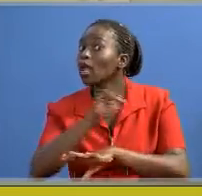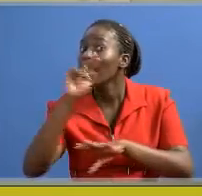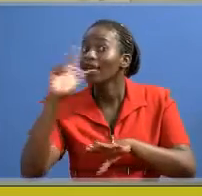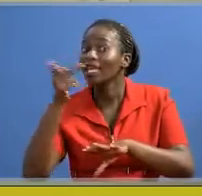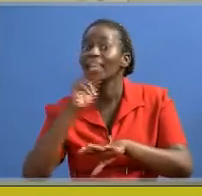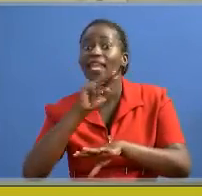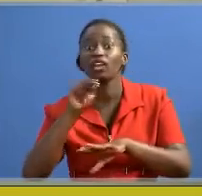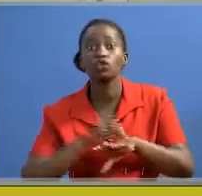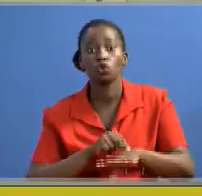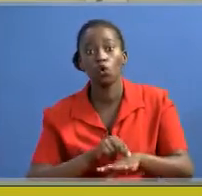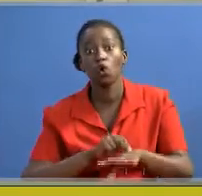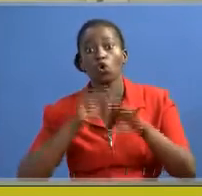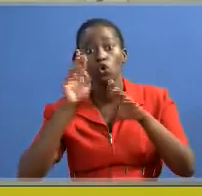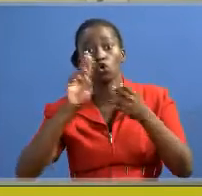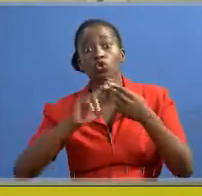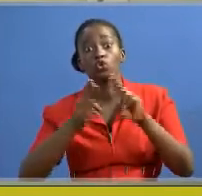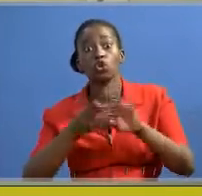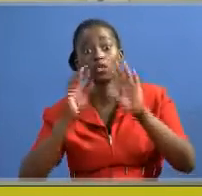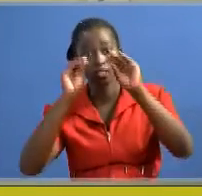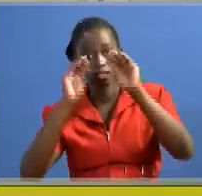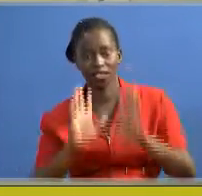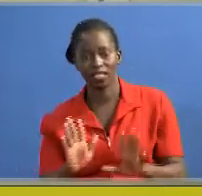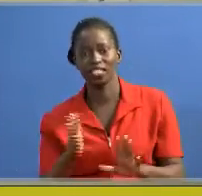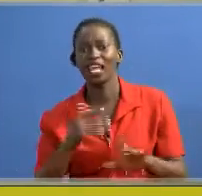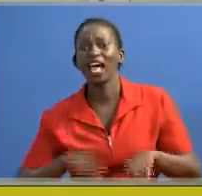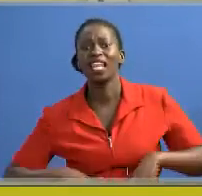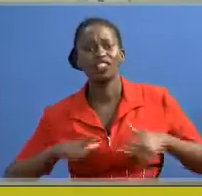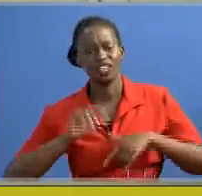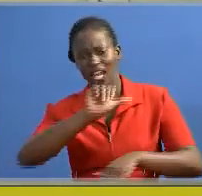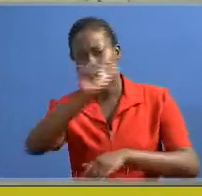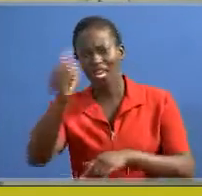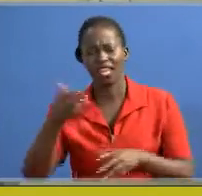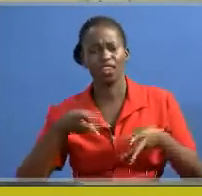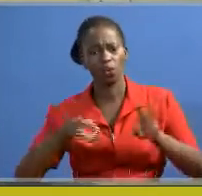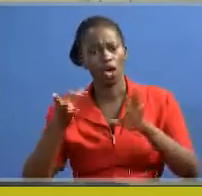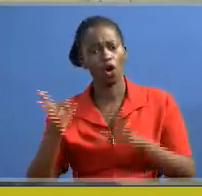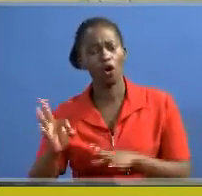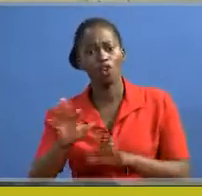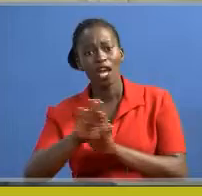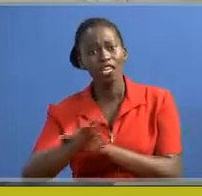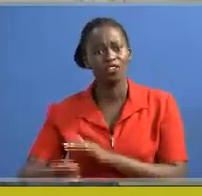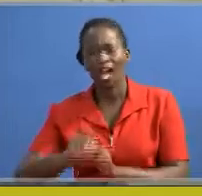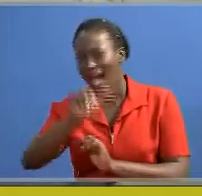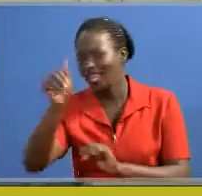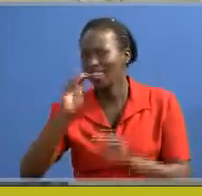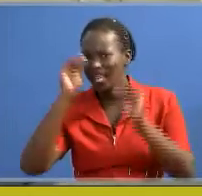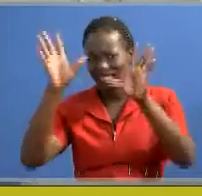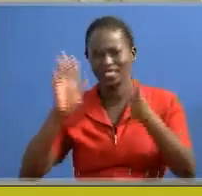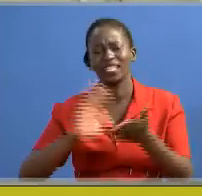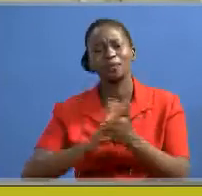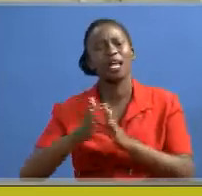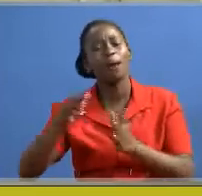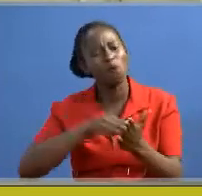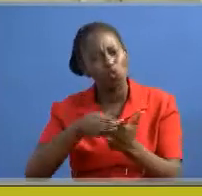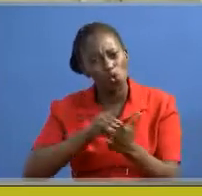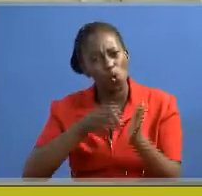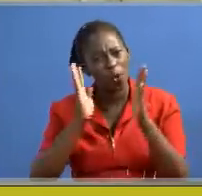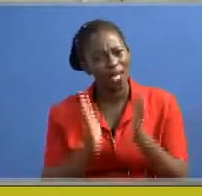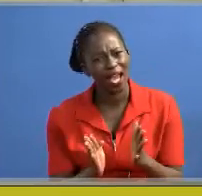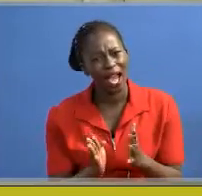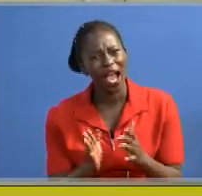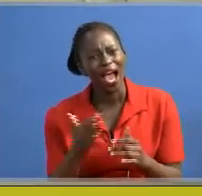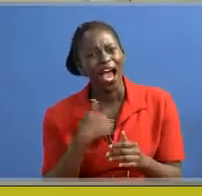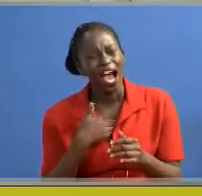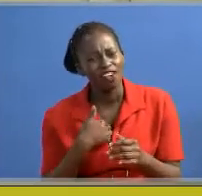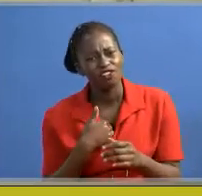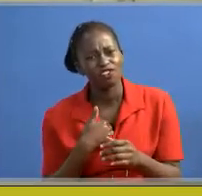Teachers. This is another way of dividing Kenya National Union of Teachers to be weaker. The